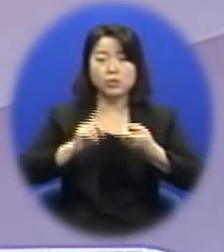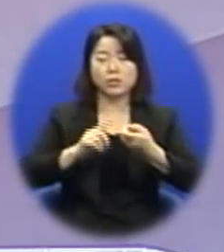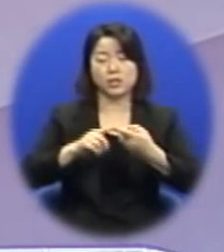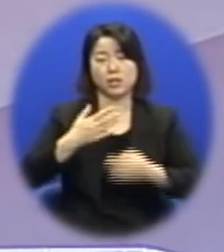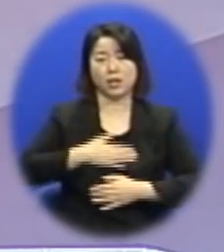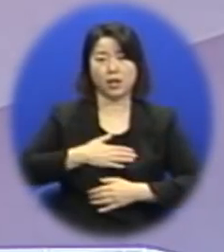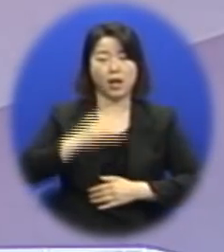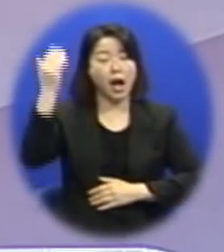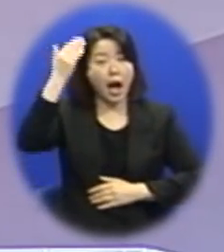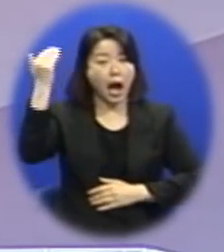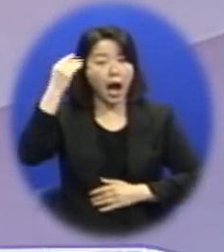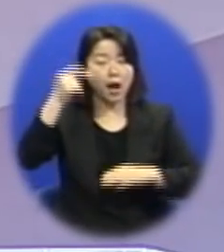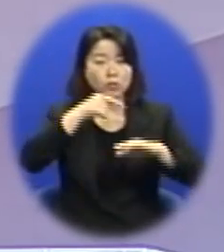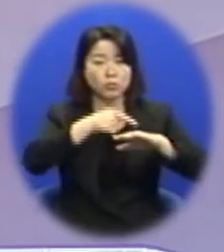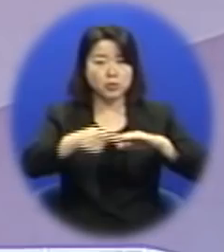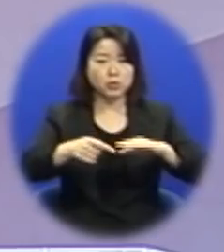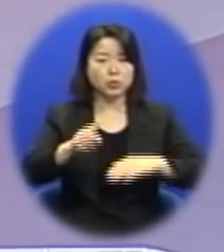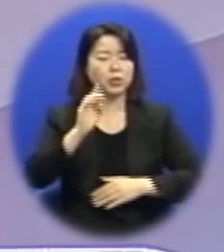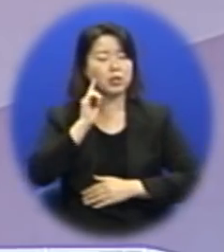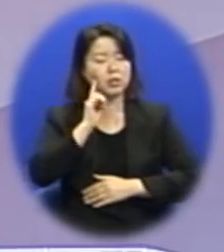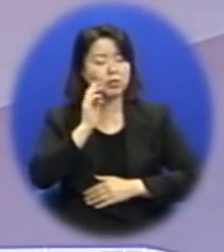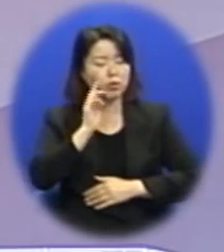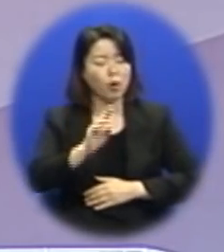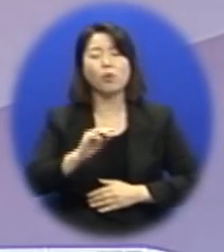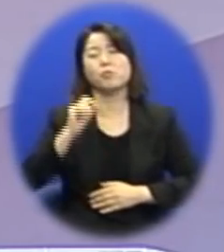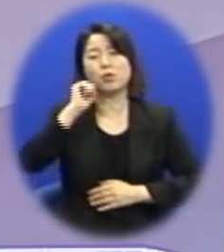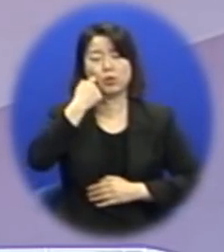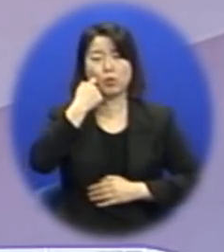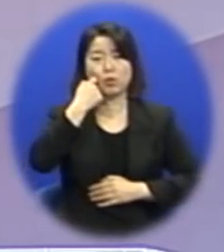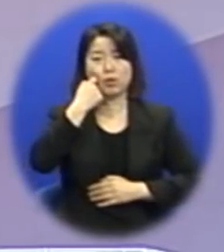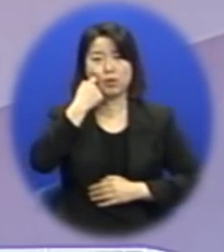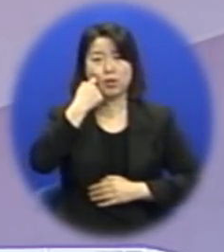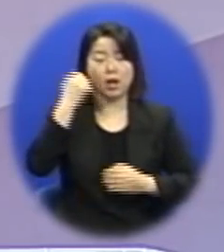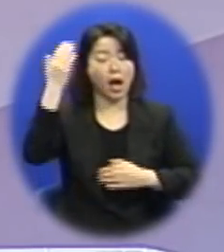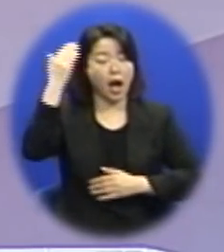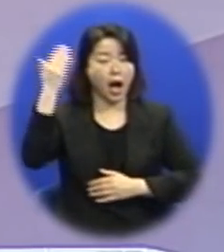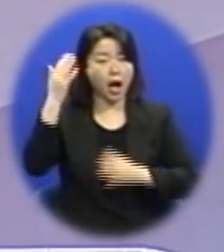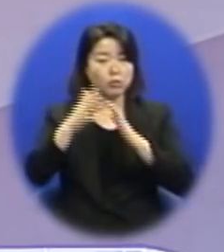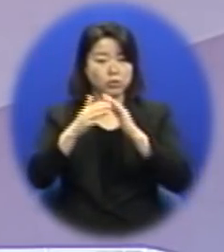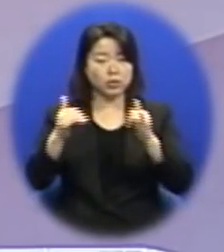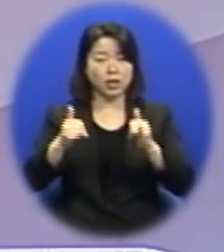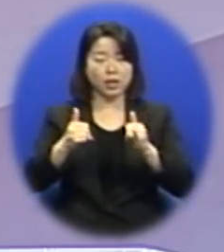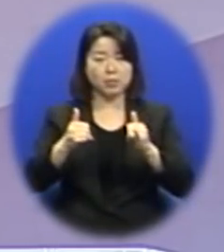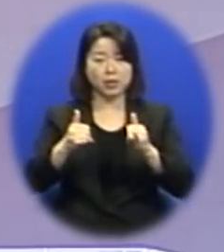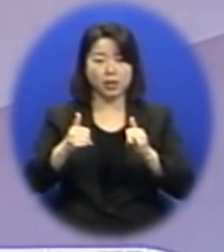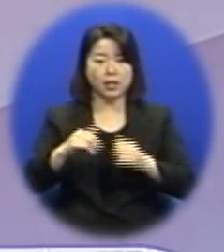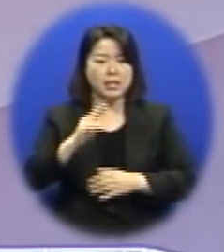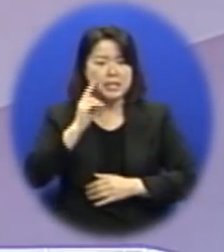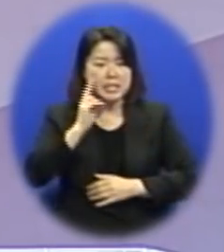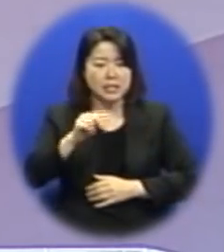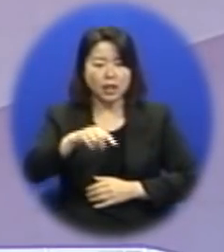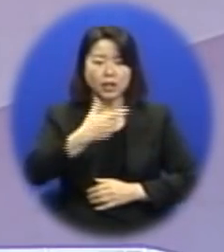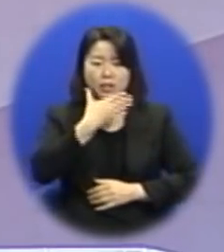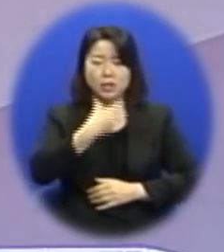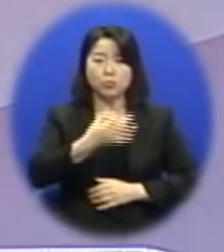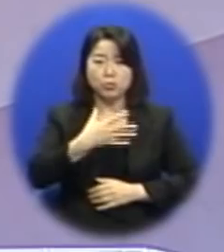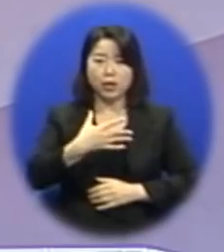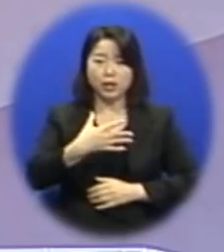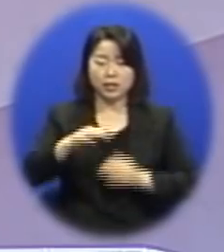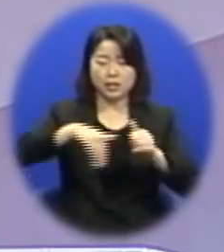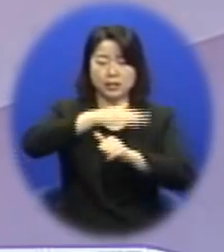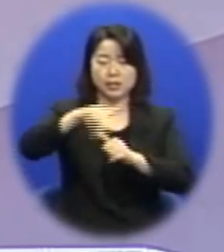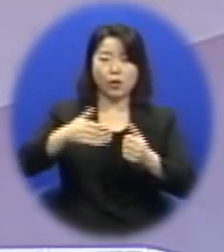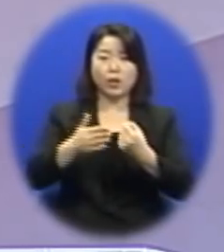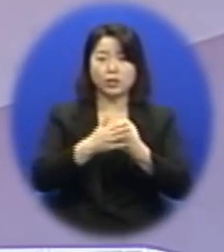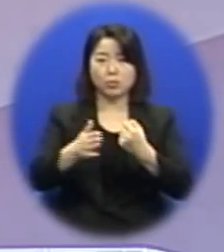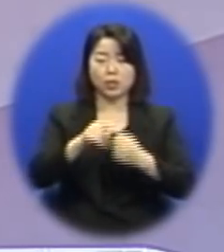너무나 어려웠다는 한국 민족에게 닥친이 끔찍한 불행스러운 일 때문에 한국 교회에